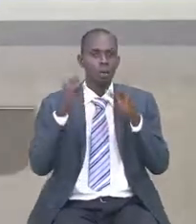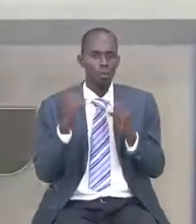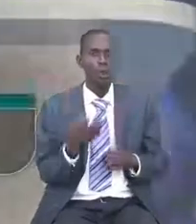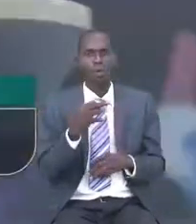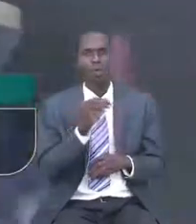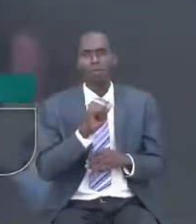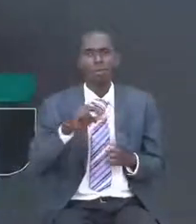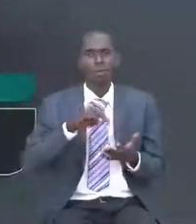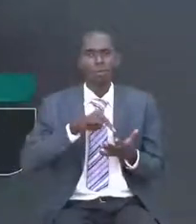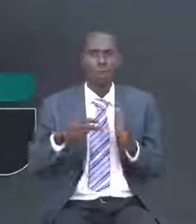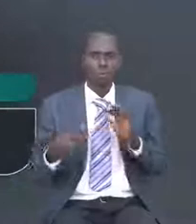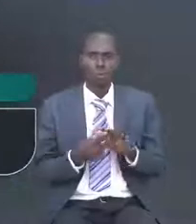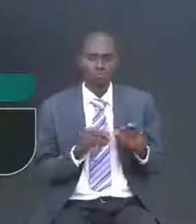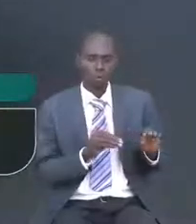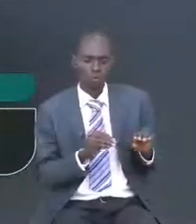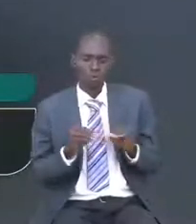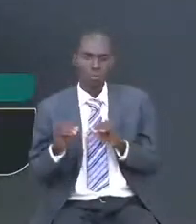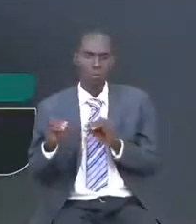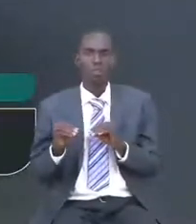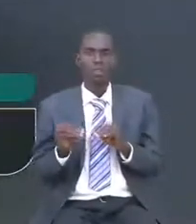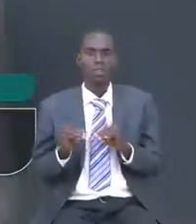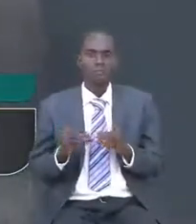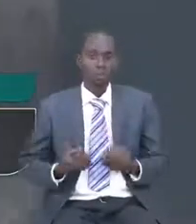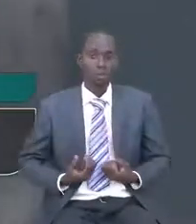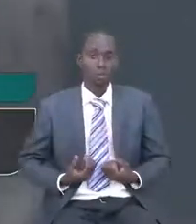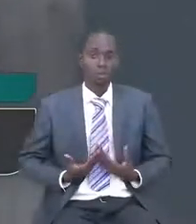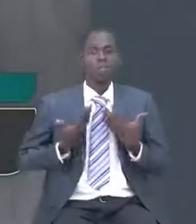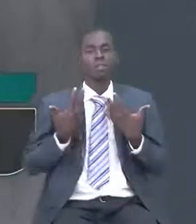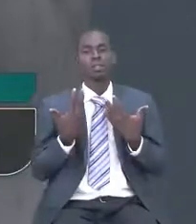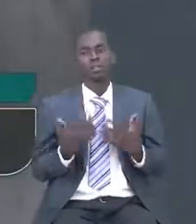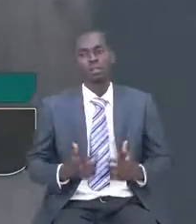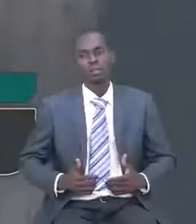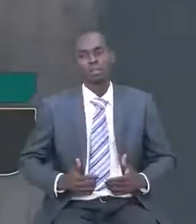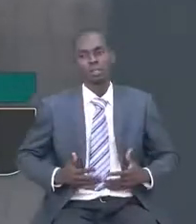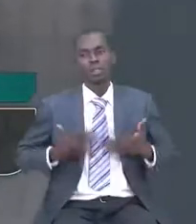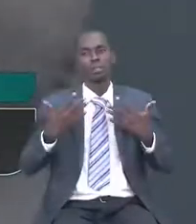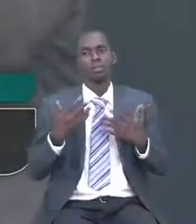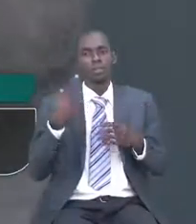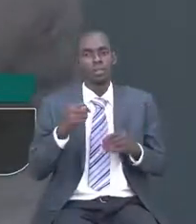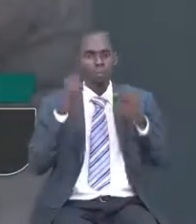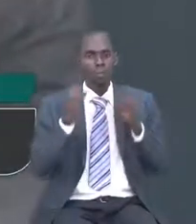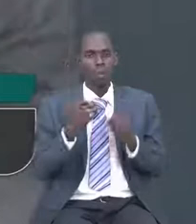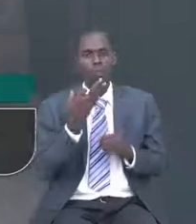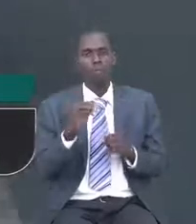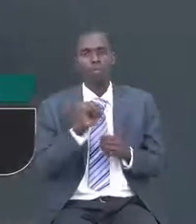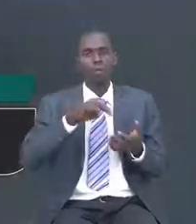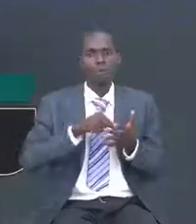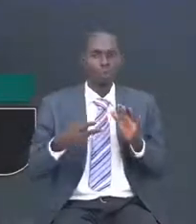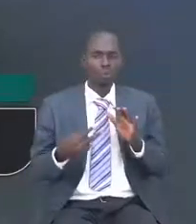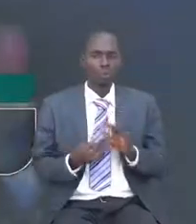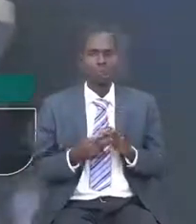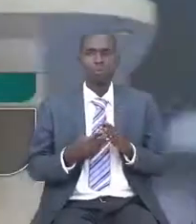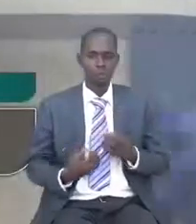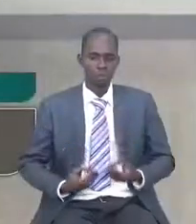vie, la puissance d'une vie motivée par un but. La puissance d'une vie motivée